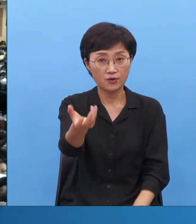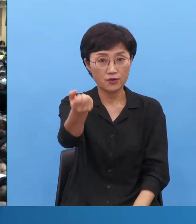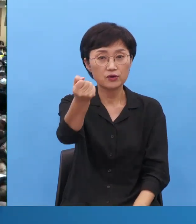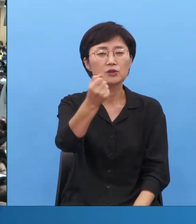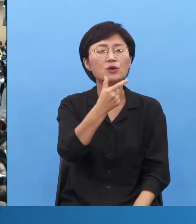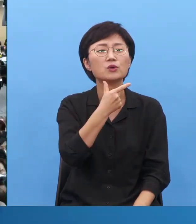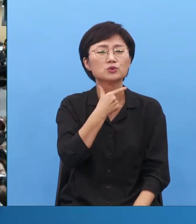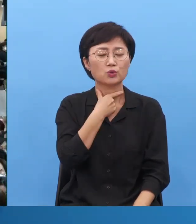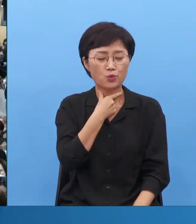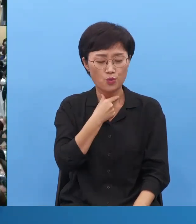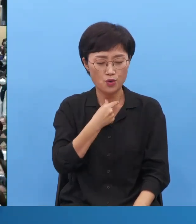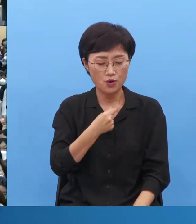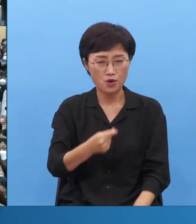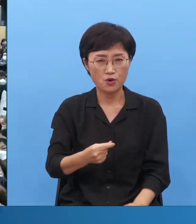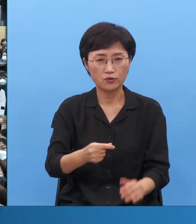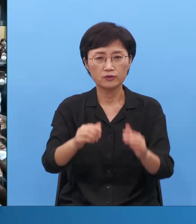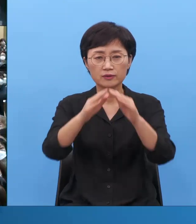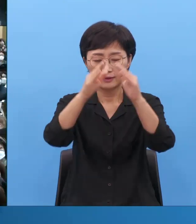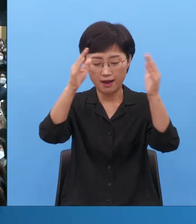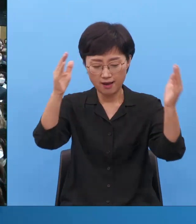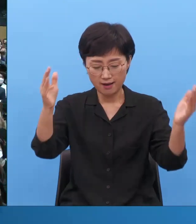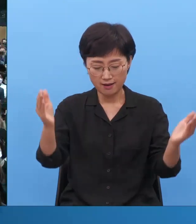내 소원 다